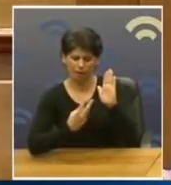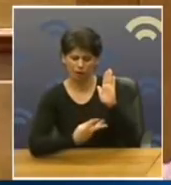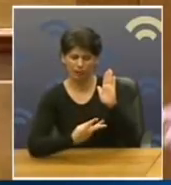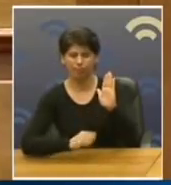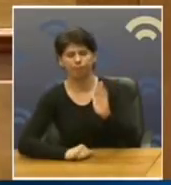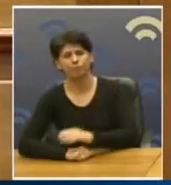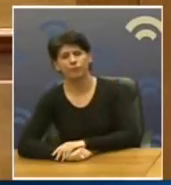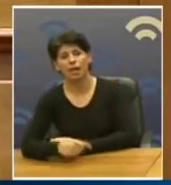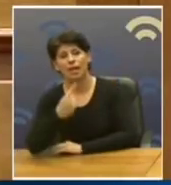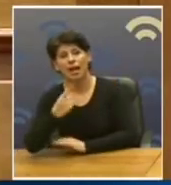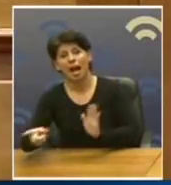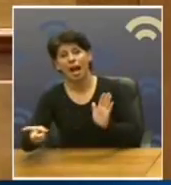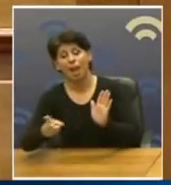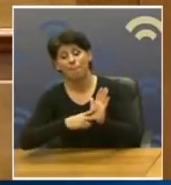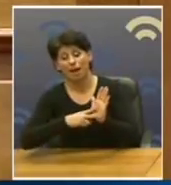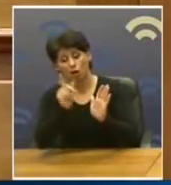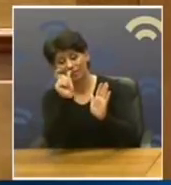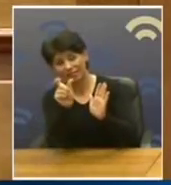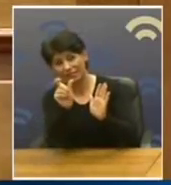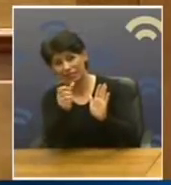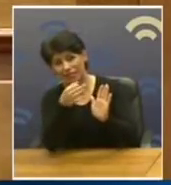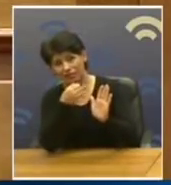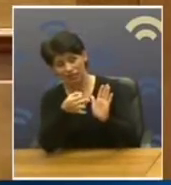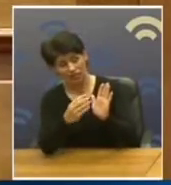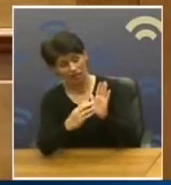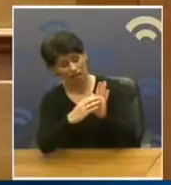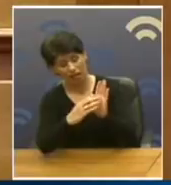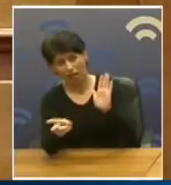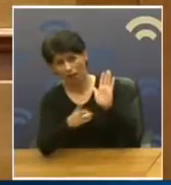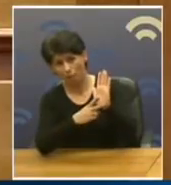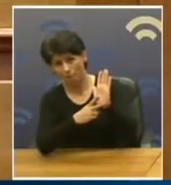ότι απαγορεύεται, αυτή τη λέξη χρησιμοποιεί το άρθρο, απαγορεύεται, λέει, τι?